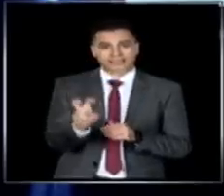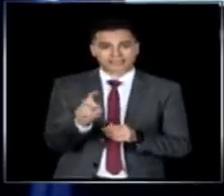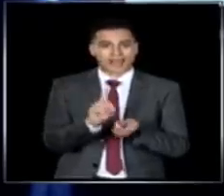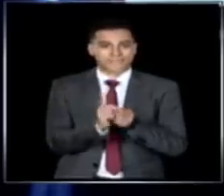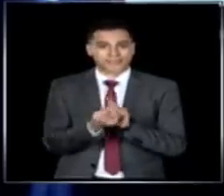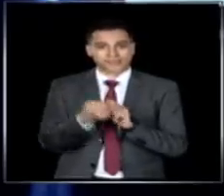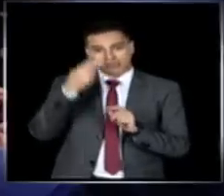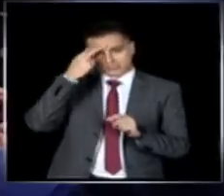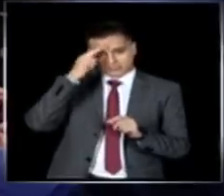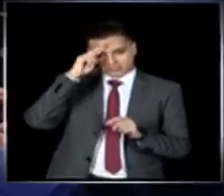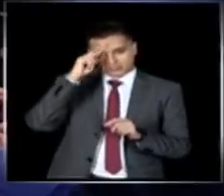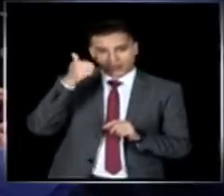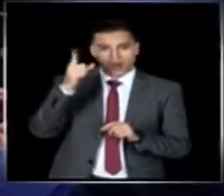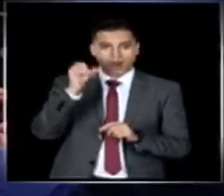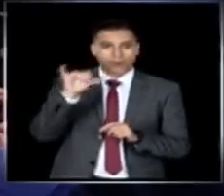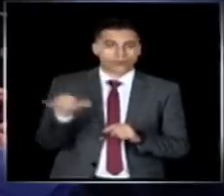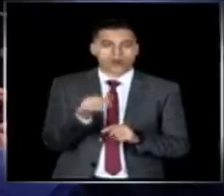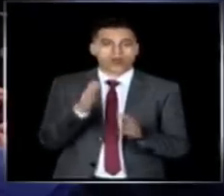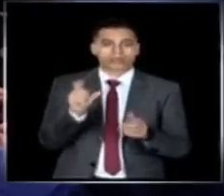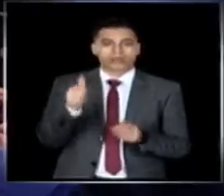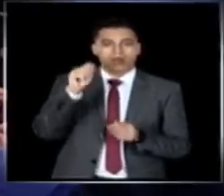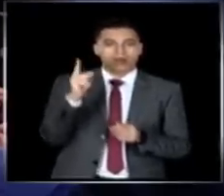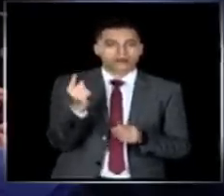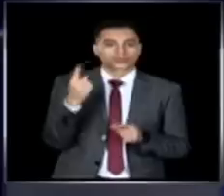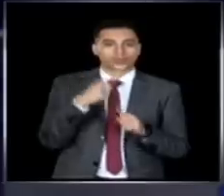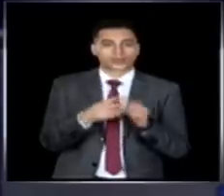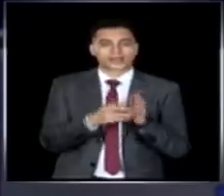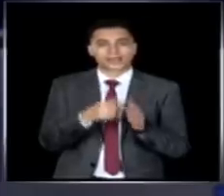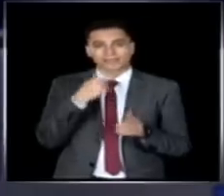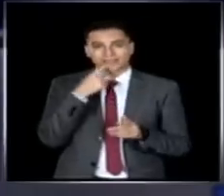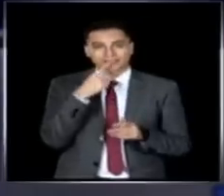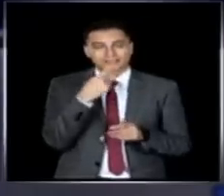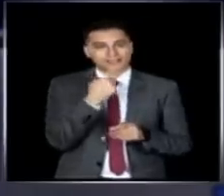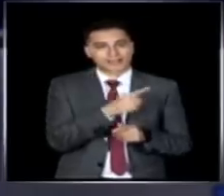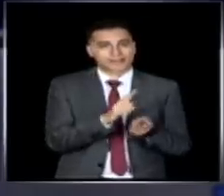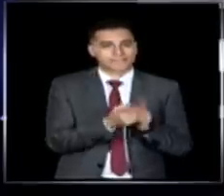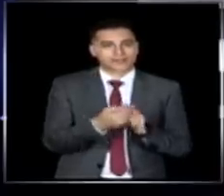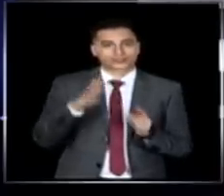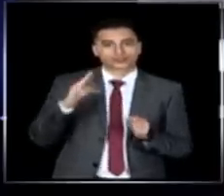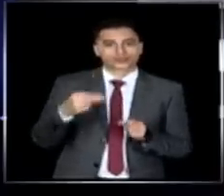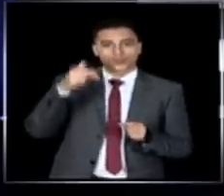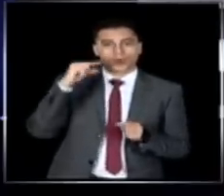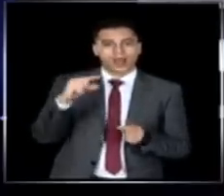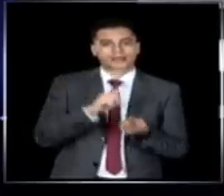سيد رجعت مكان أروى ناصر، وتغيير واحد في جامعة اسكندرية، سعاد رضا رجعت